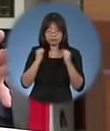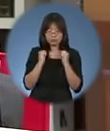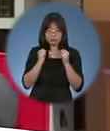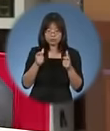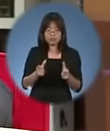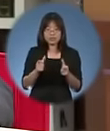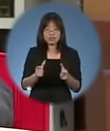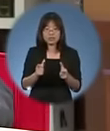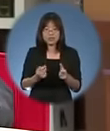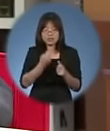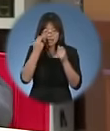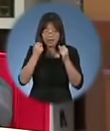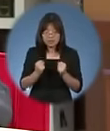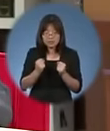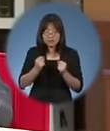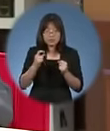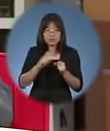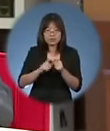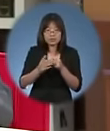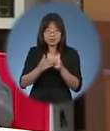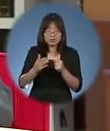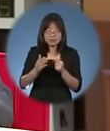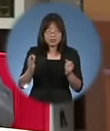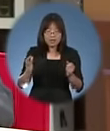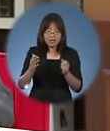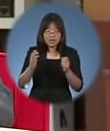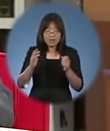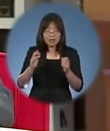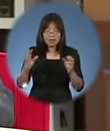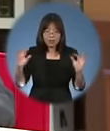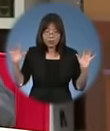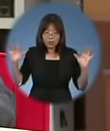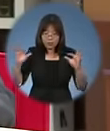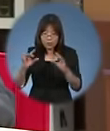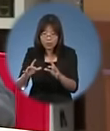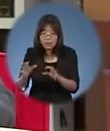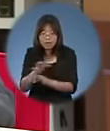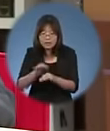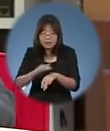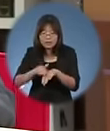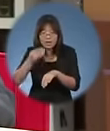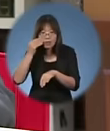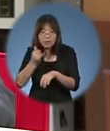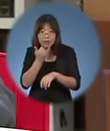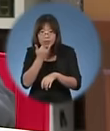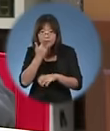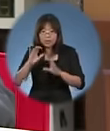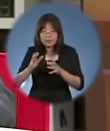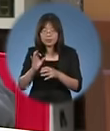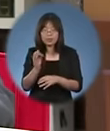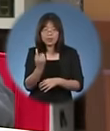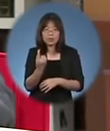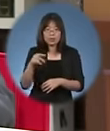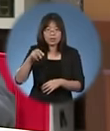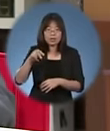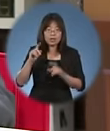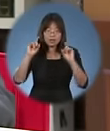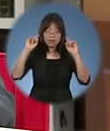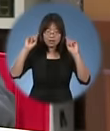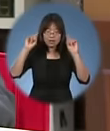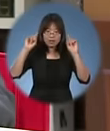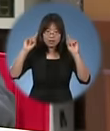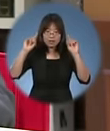네. 살기 위해서 몰려오는데, 이제 그 경제가 잘 나가는 국가, 독일이나 오스트리아 이런 데서는 좀